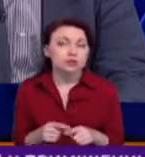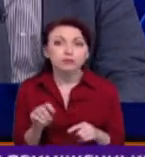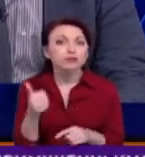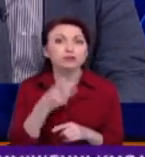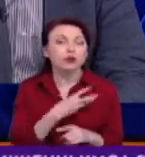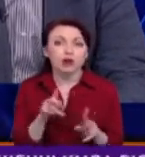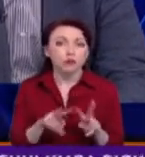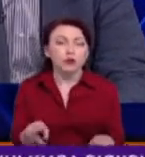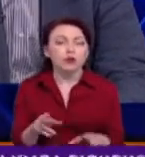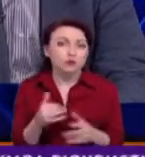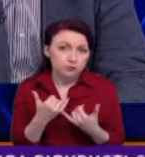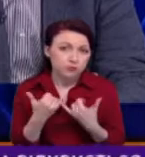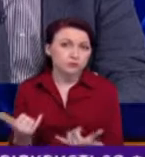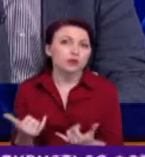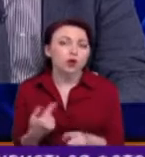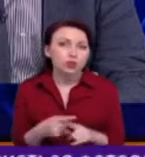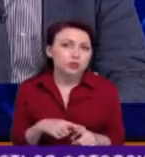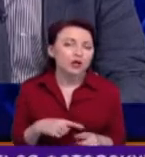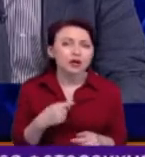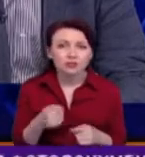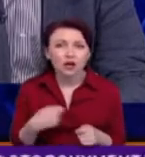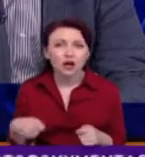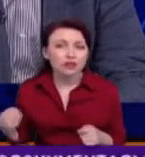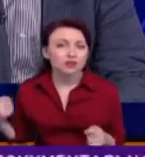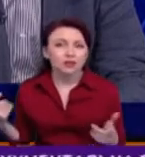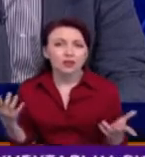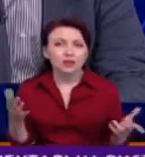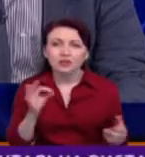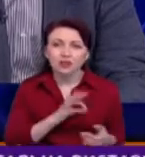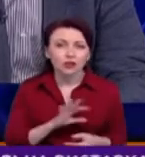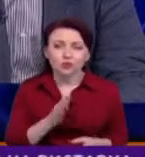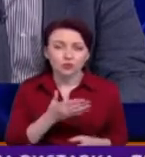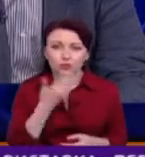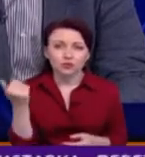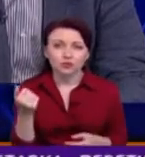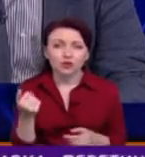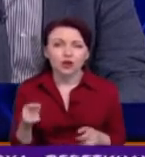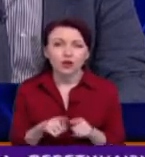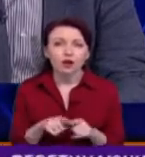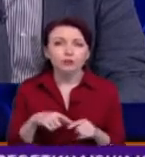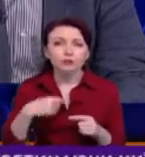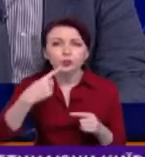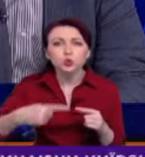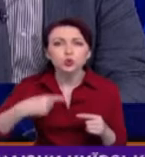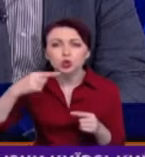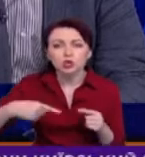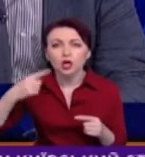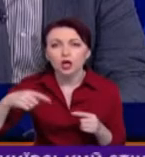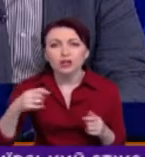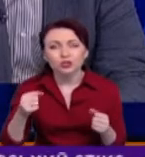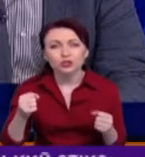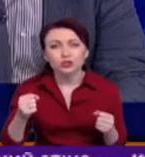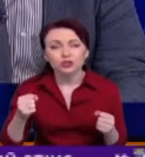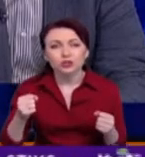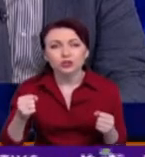Тому оце тяганина, дійсно, вона не на користь, тому що це, знаєте, як пружина. Якщо довго, вибачте, стримувати, то